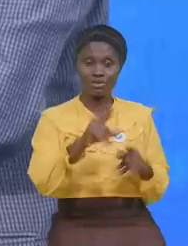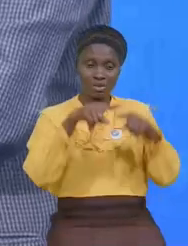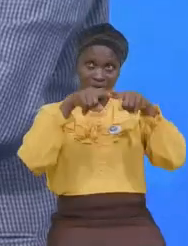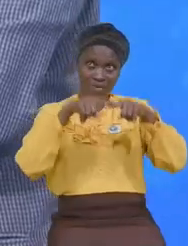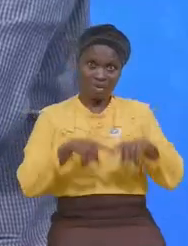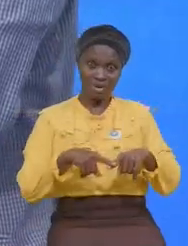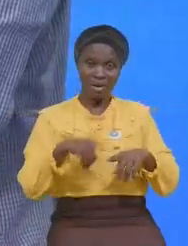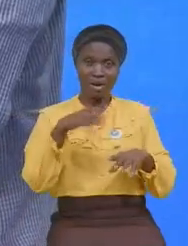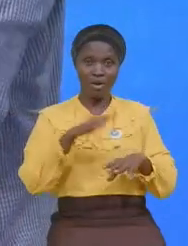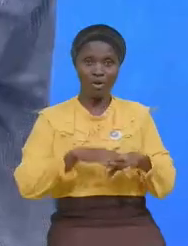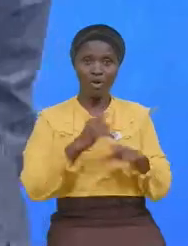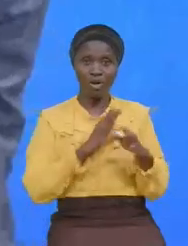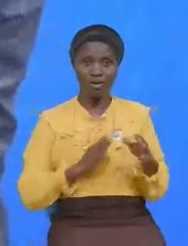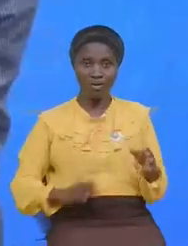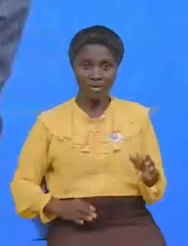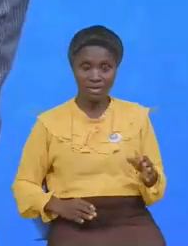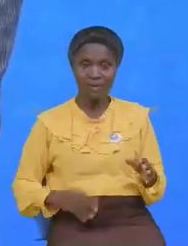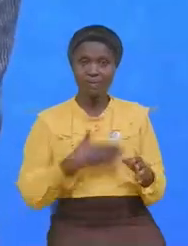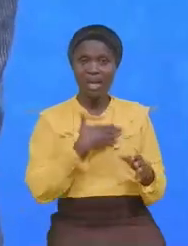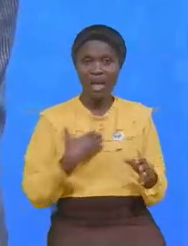ta dépendance de Christ,